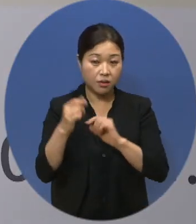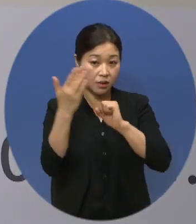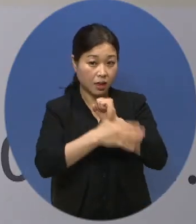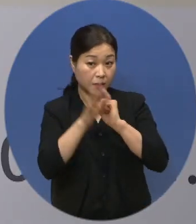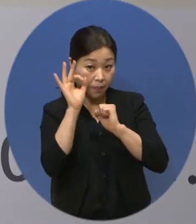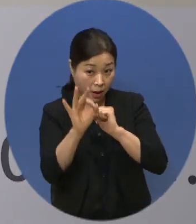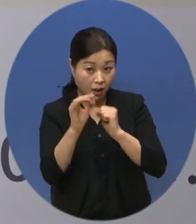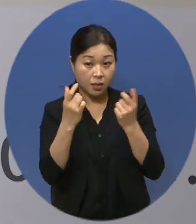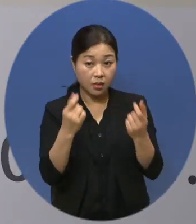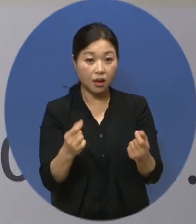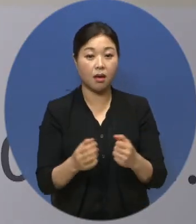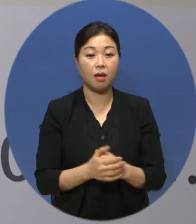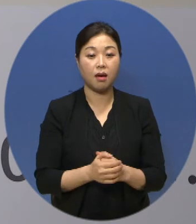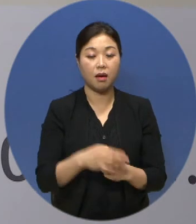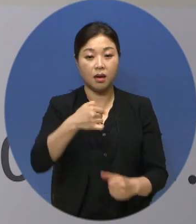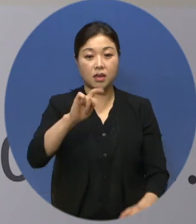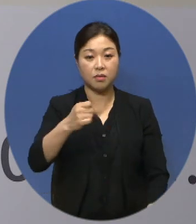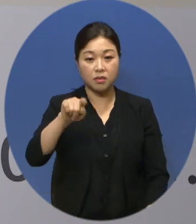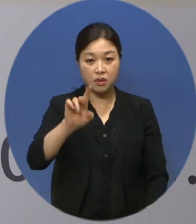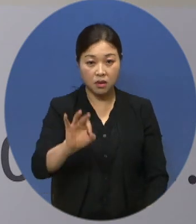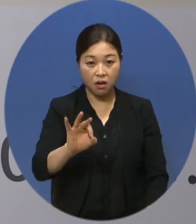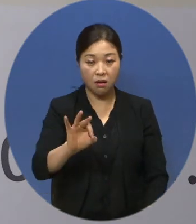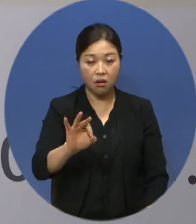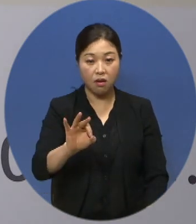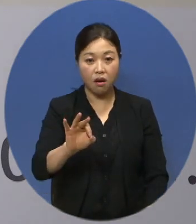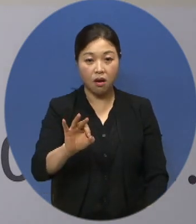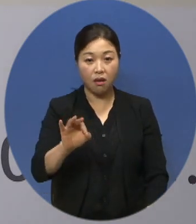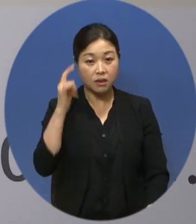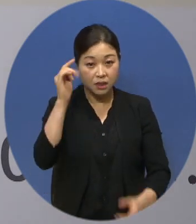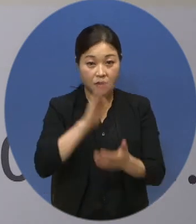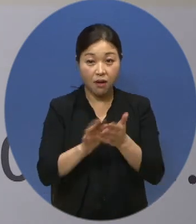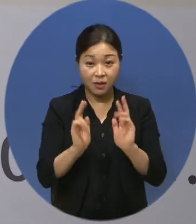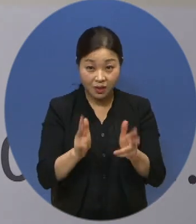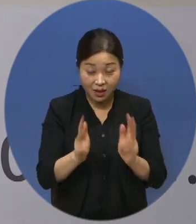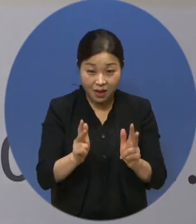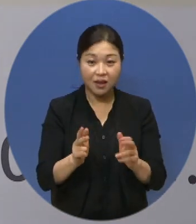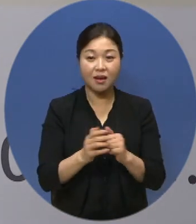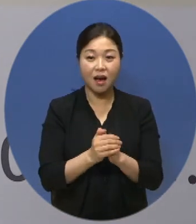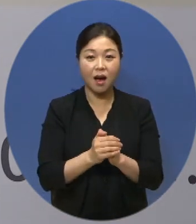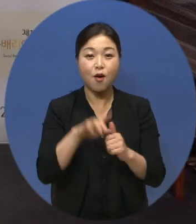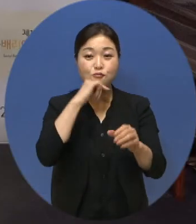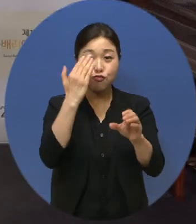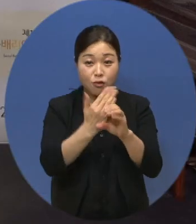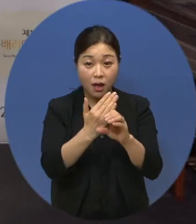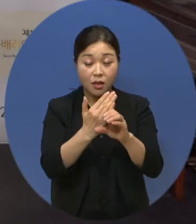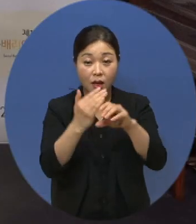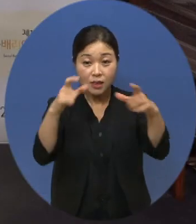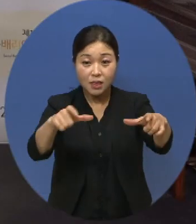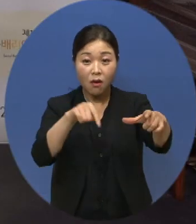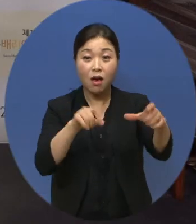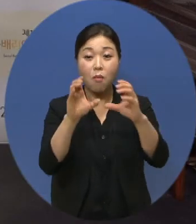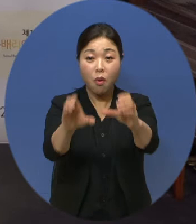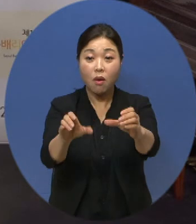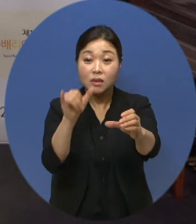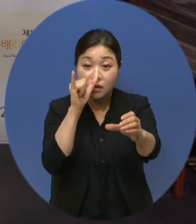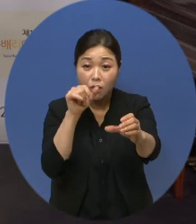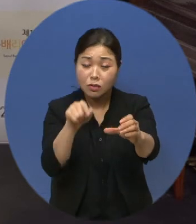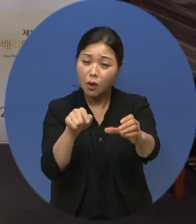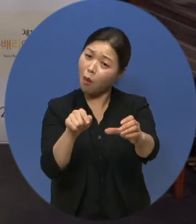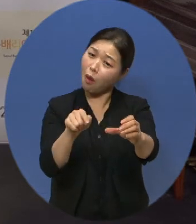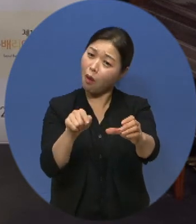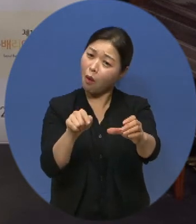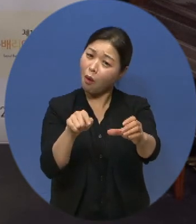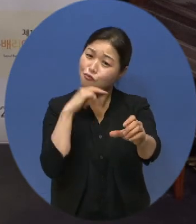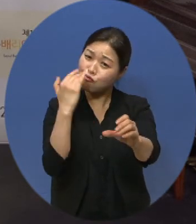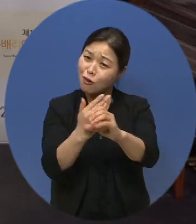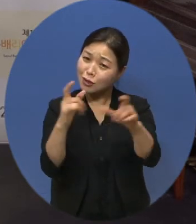실제 삼성 에어컨 실외기가 북한 측에 놓여 있거든요. 그래서 그 사진을 보고 나서 왜 저기 있지? 이런 생각을